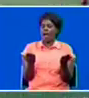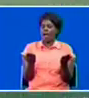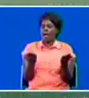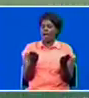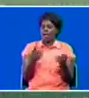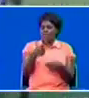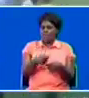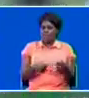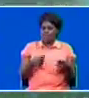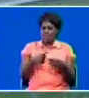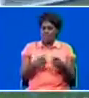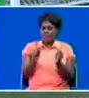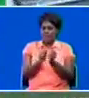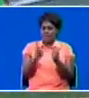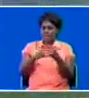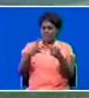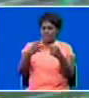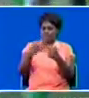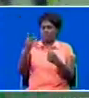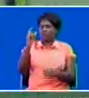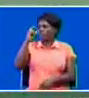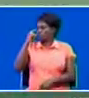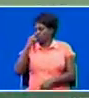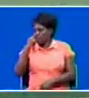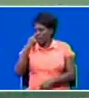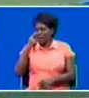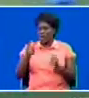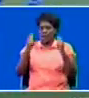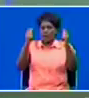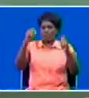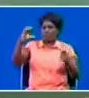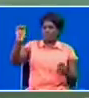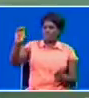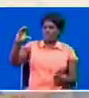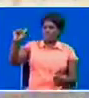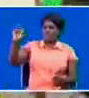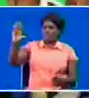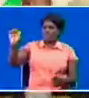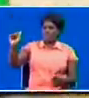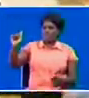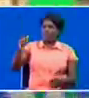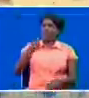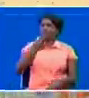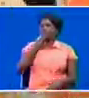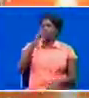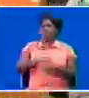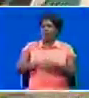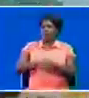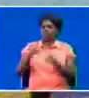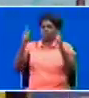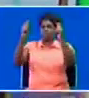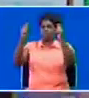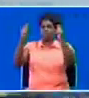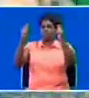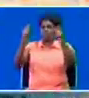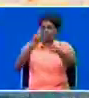mwaka 1985 nchini Sudan kwenye kombe la Sekafa. Kogalo tayari waliibuka na ushindi kwenye debi ya kwanza